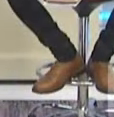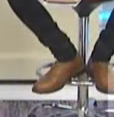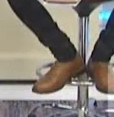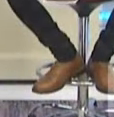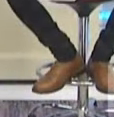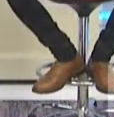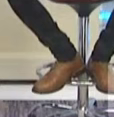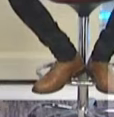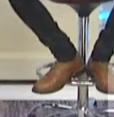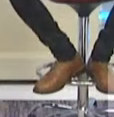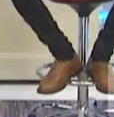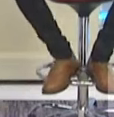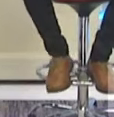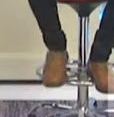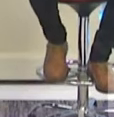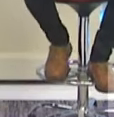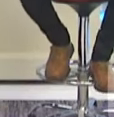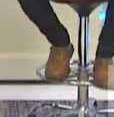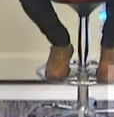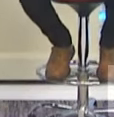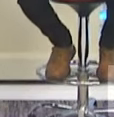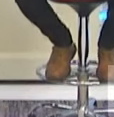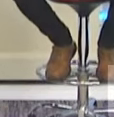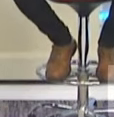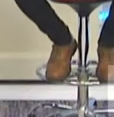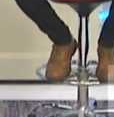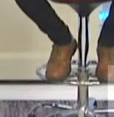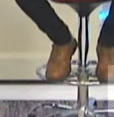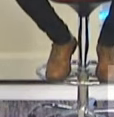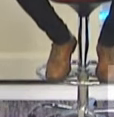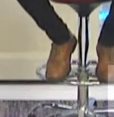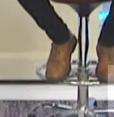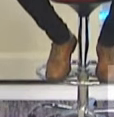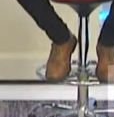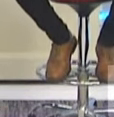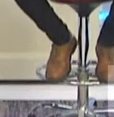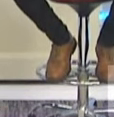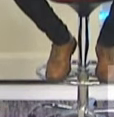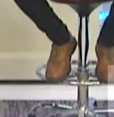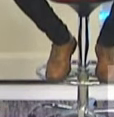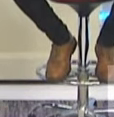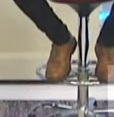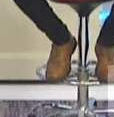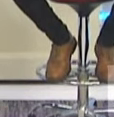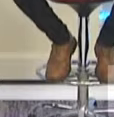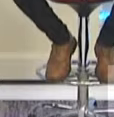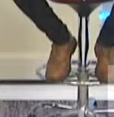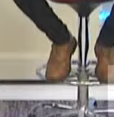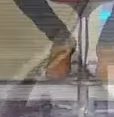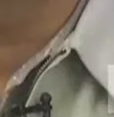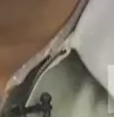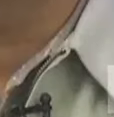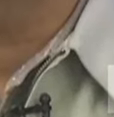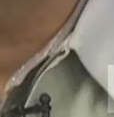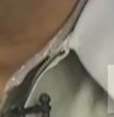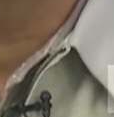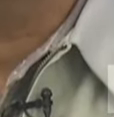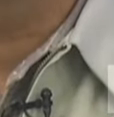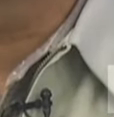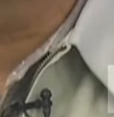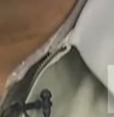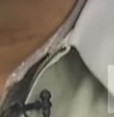ya itu eh prinsip kita dari eh bukan prinsip bebas aktif seperti ada ew